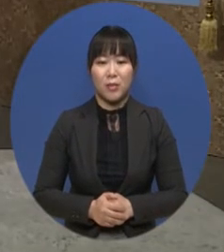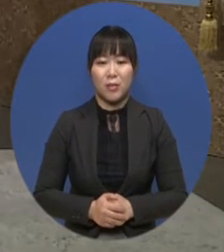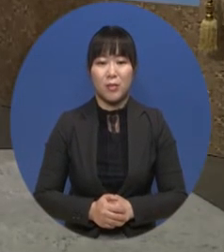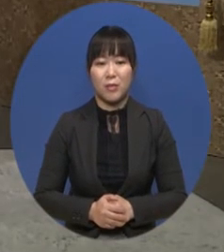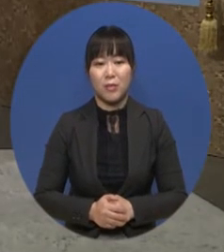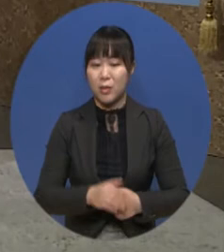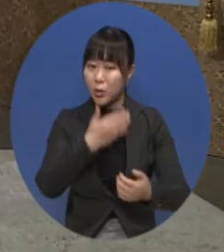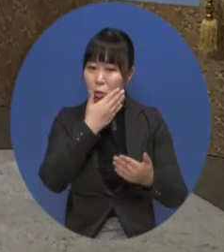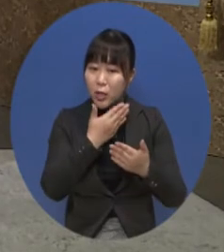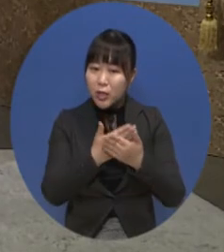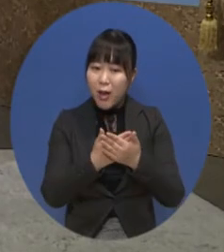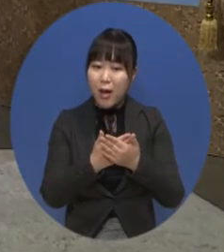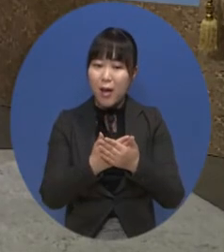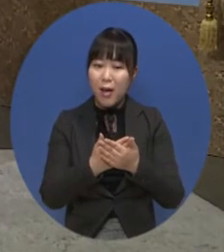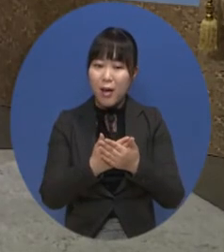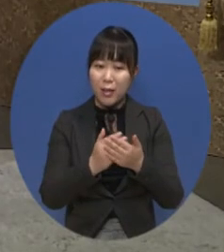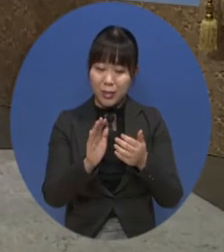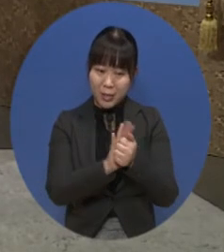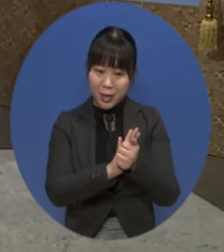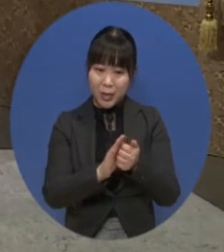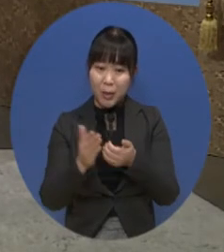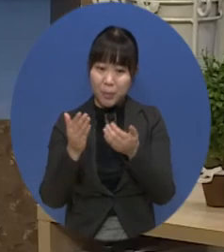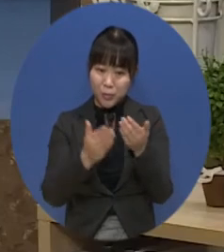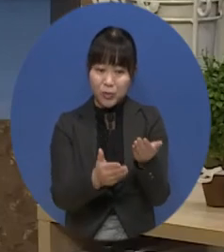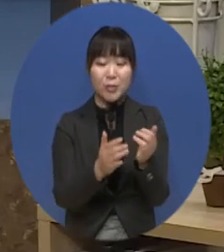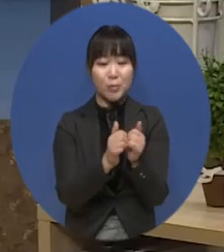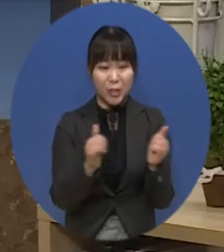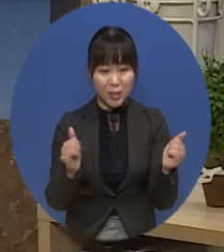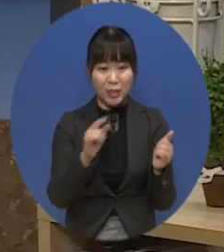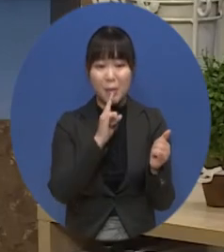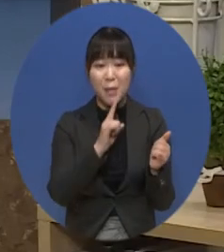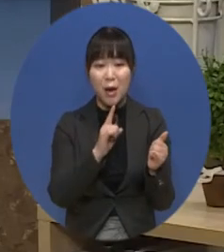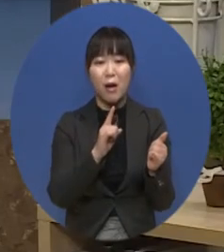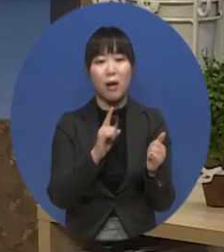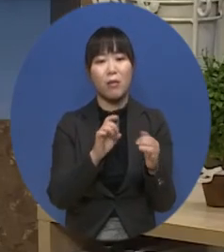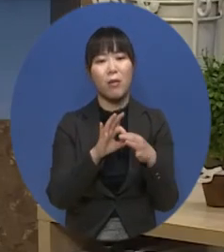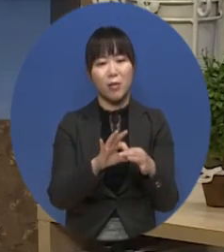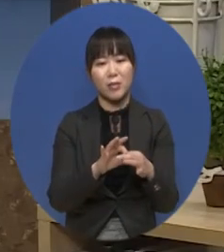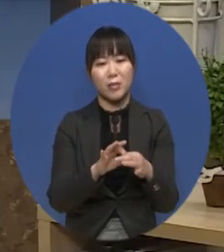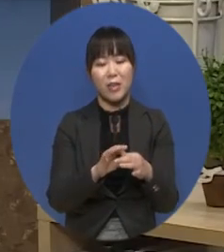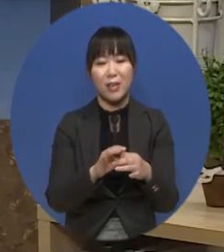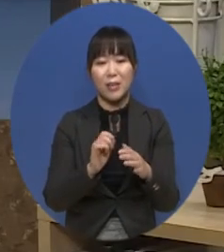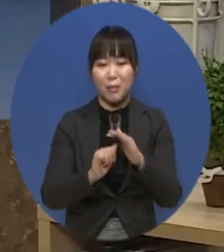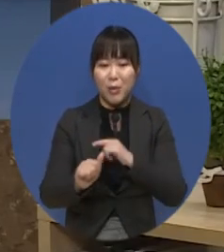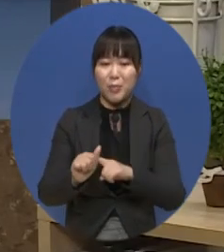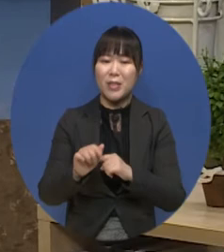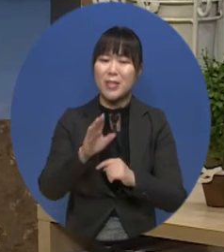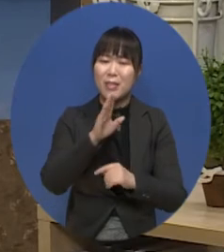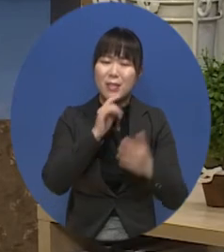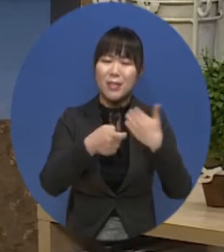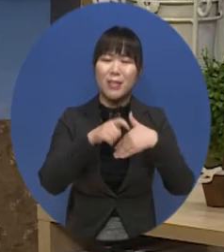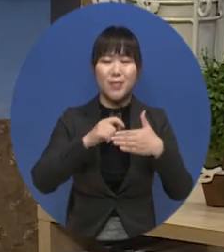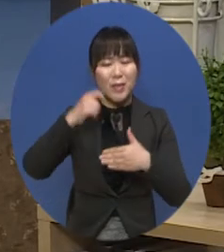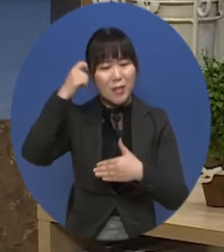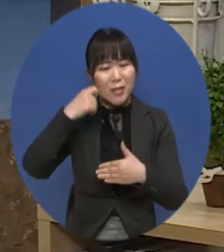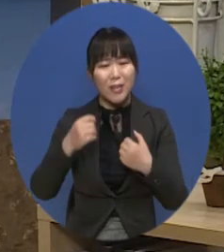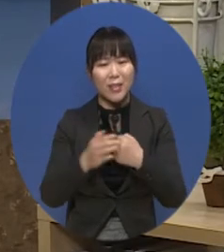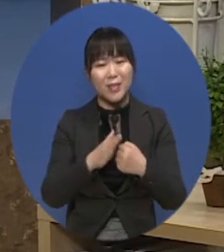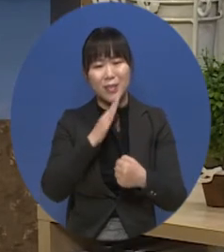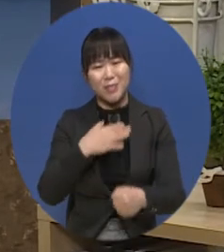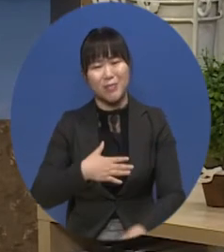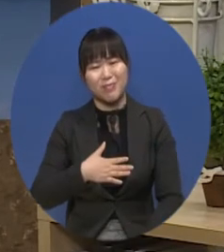귀한 대접을 받을 분들이다 이렇게 네. 말씀을 해주셨던 그 부분에서 대표님의 그 진심이 느껴져가지고 아, 저도